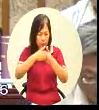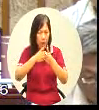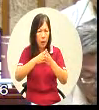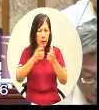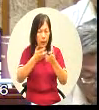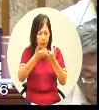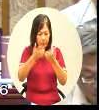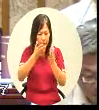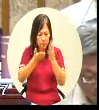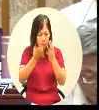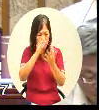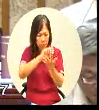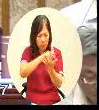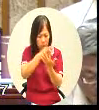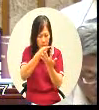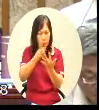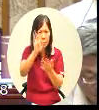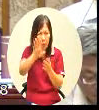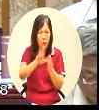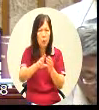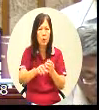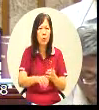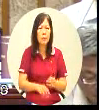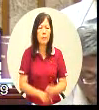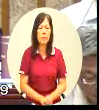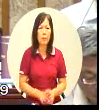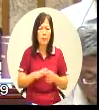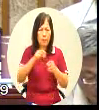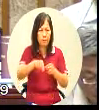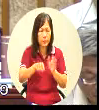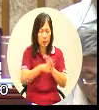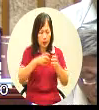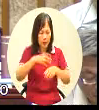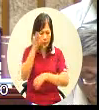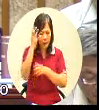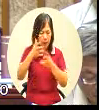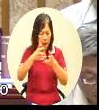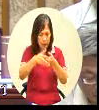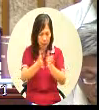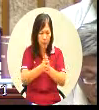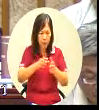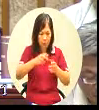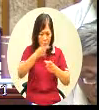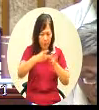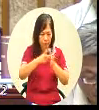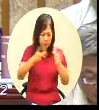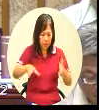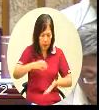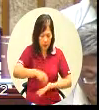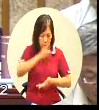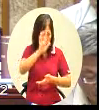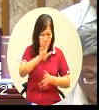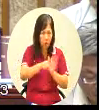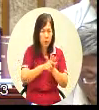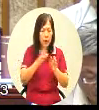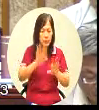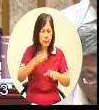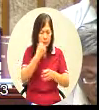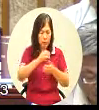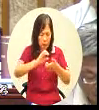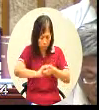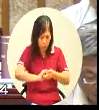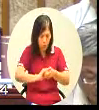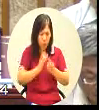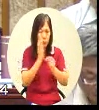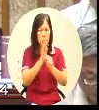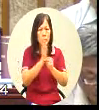分级。那所以说今天这样的这个内政部必须在两年提出，那目前都内政部都还在订当